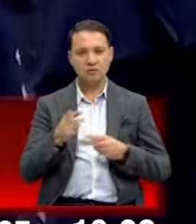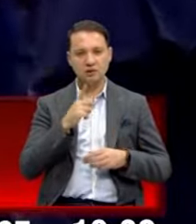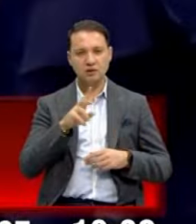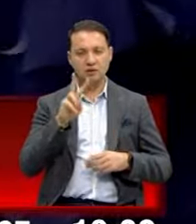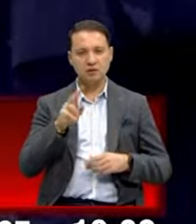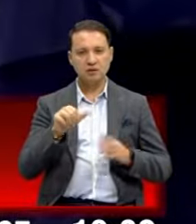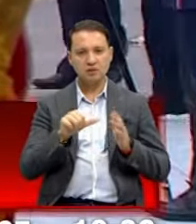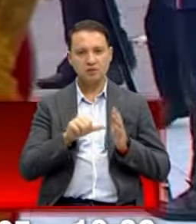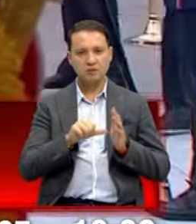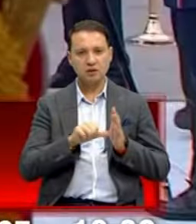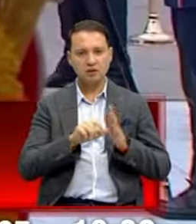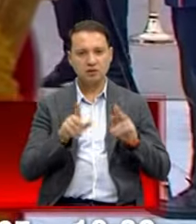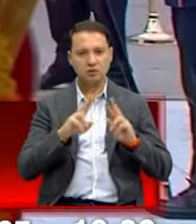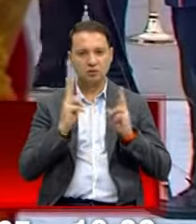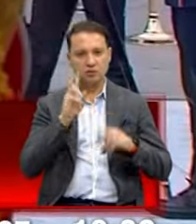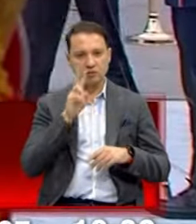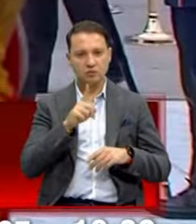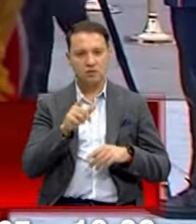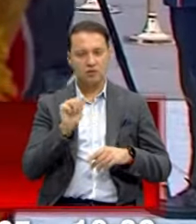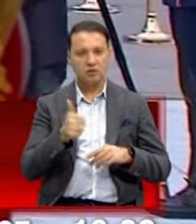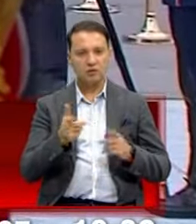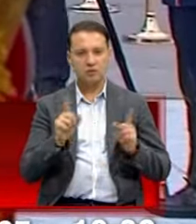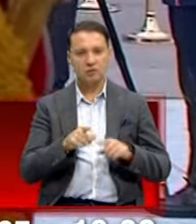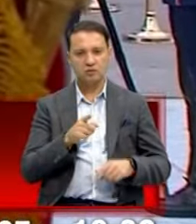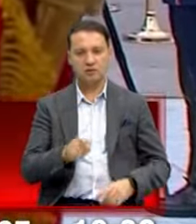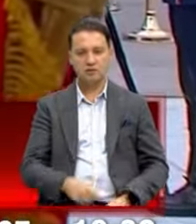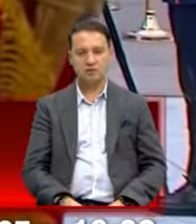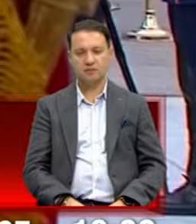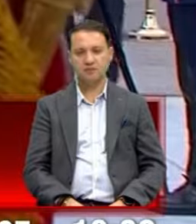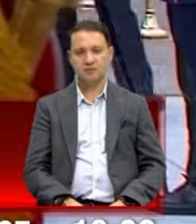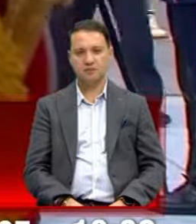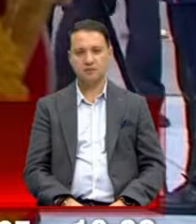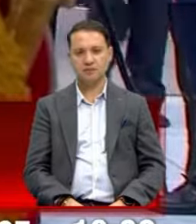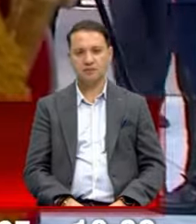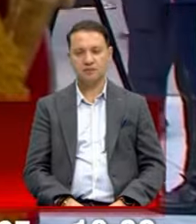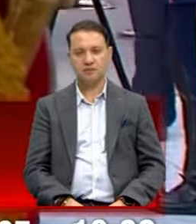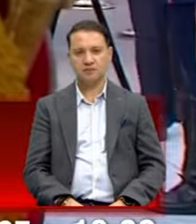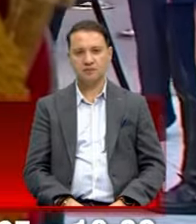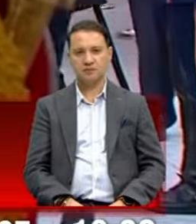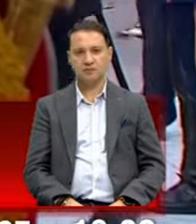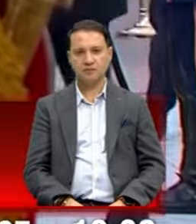İki başkent kadar dünyanın gözü de bu tarihi buluşmadaydı.